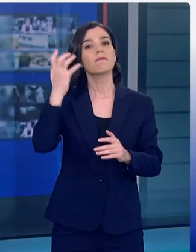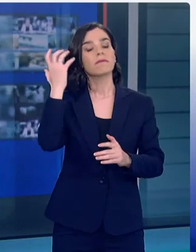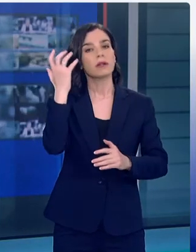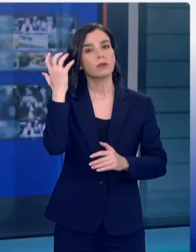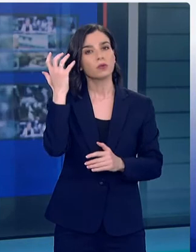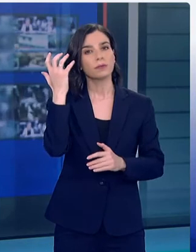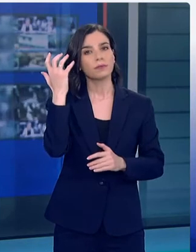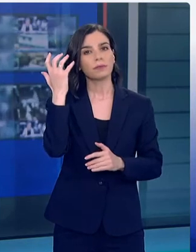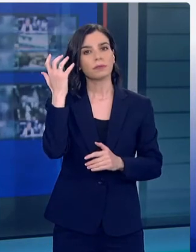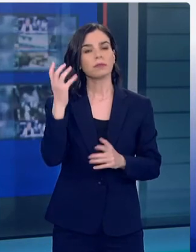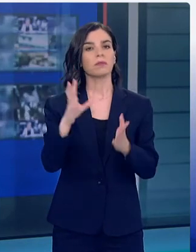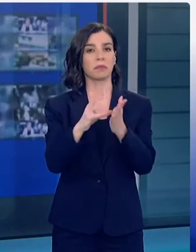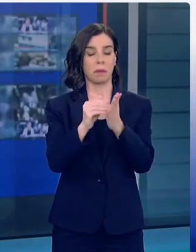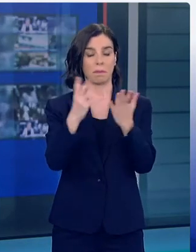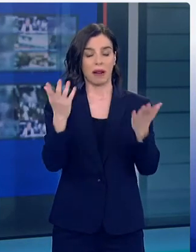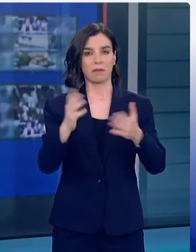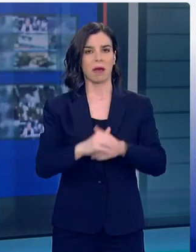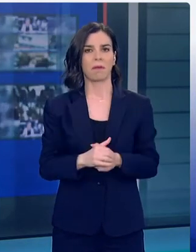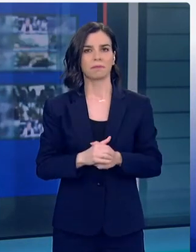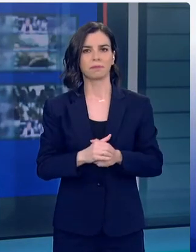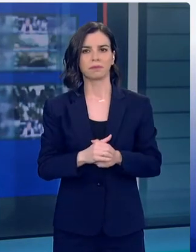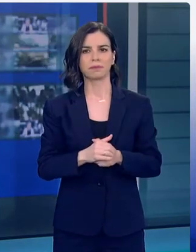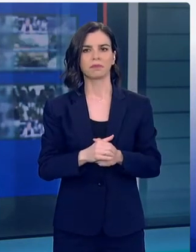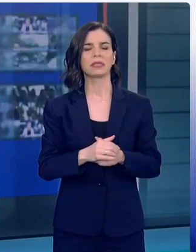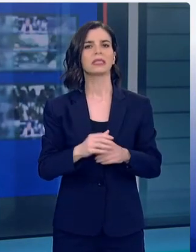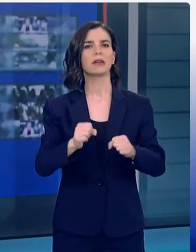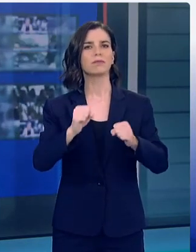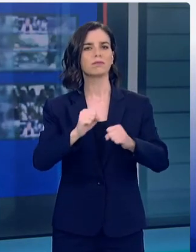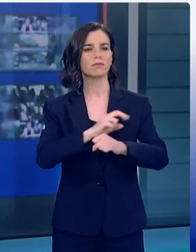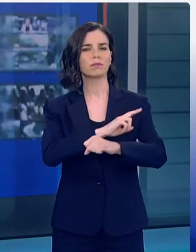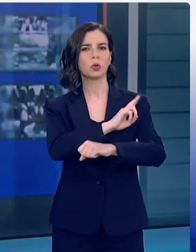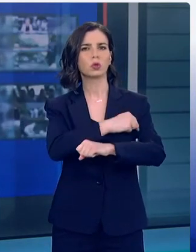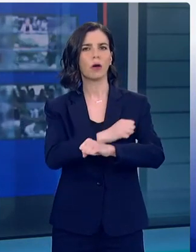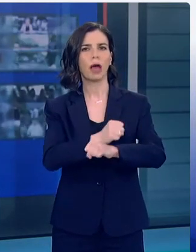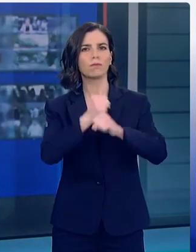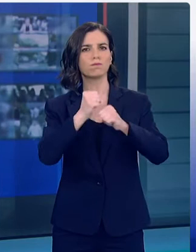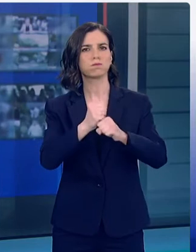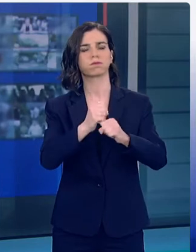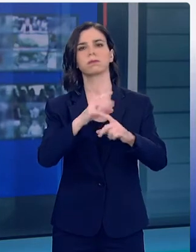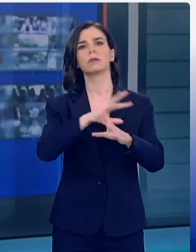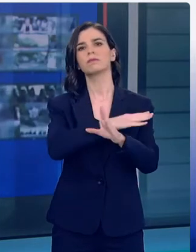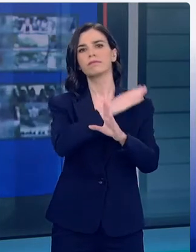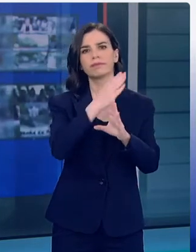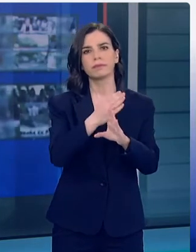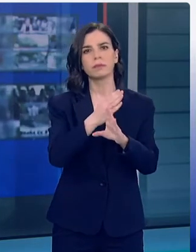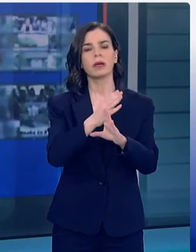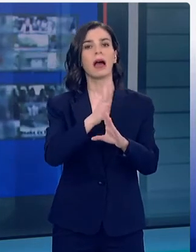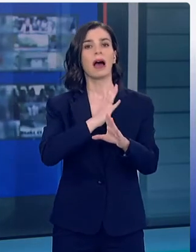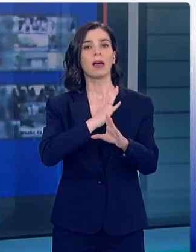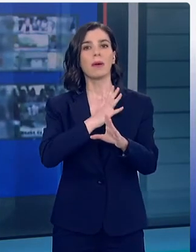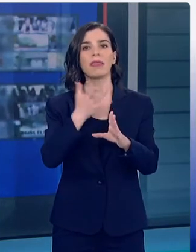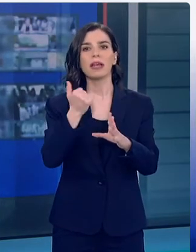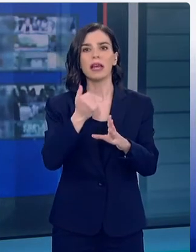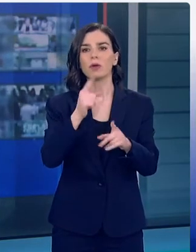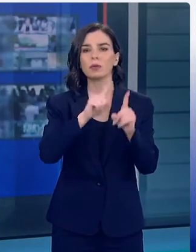ότι σε αδύναμα αλλά ακόμα και πολύ δυνατά συστήματα υγείας που έχουν πληγεί μαζικά σε μικρό χρονικό διάστημα από αυτό τον ιό δεν έχουν και